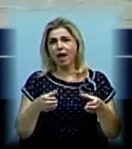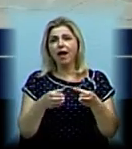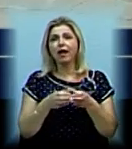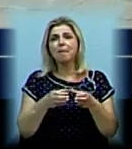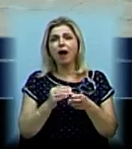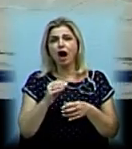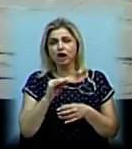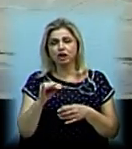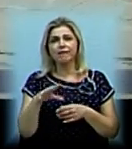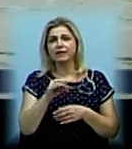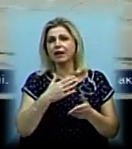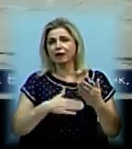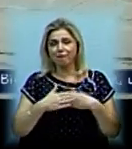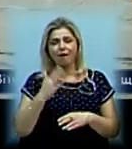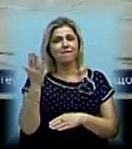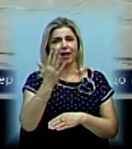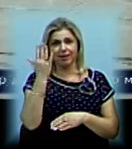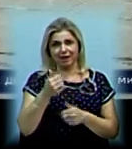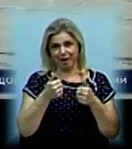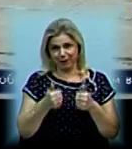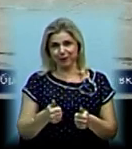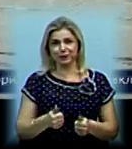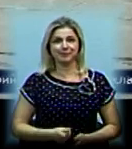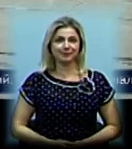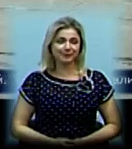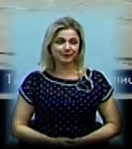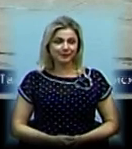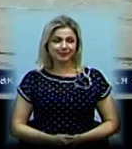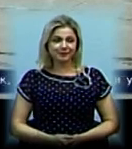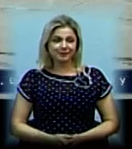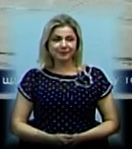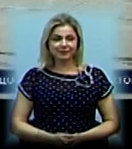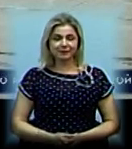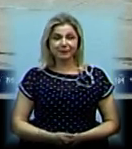довольні, вітер хороший. Так що ми